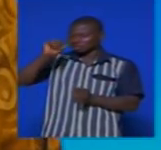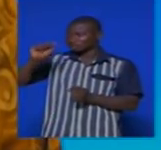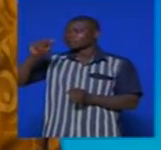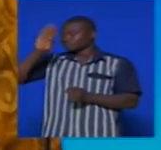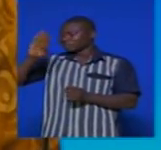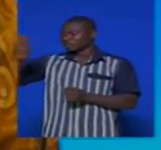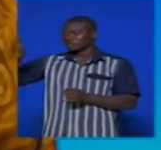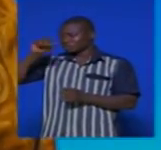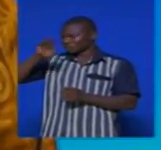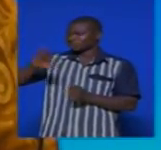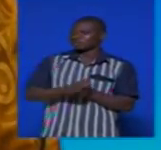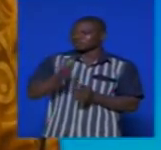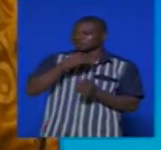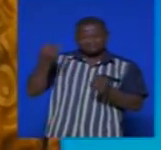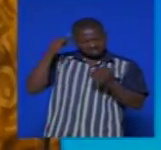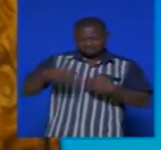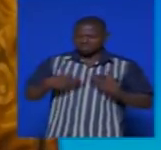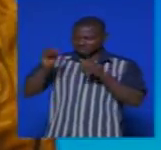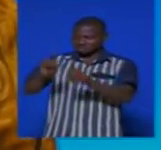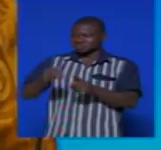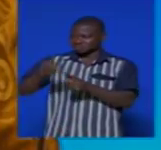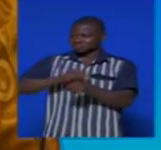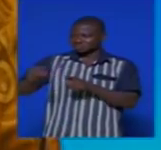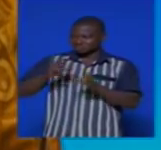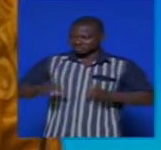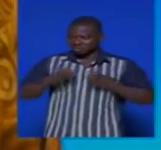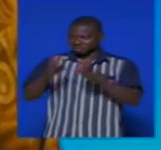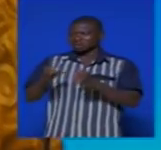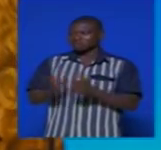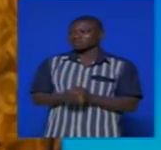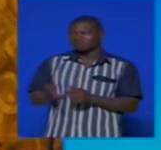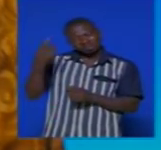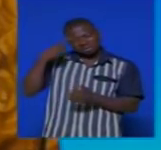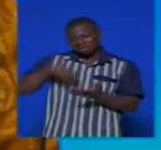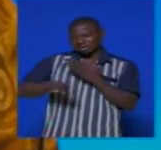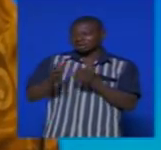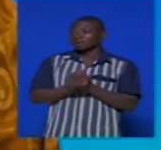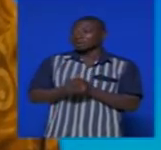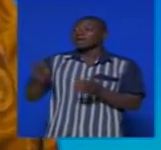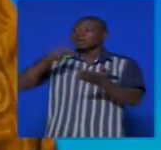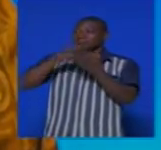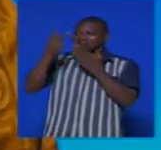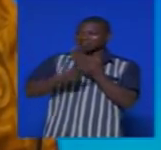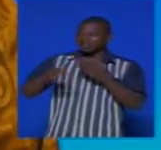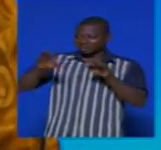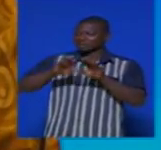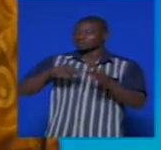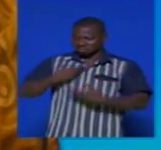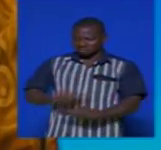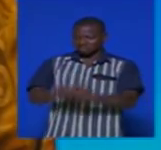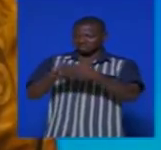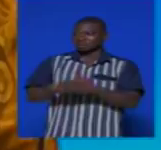aura donc des gratuités donc, de soins en termes de planification familiale, en termes donc, de dépistage que